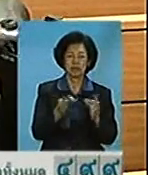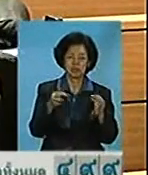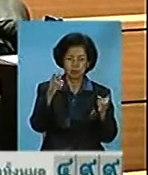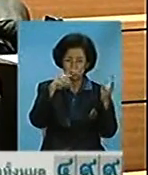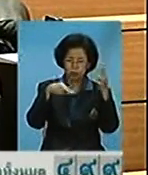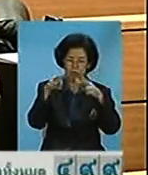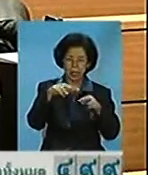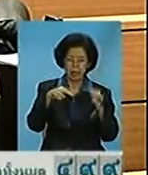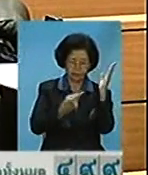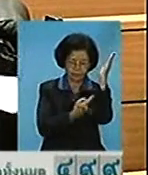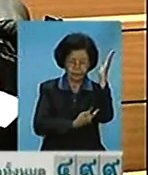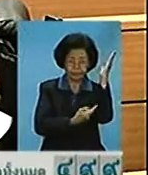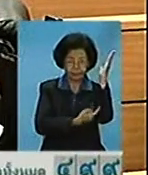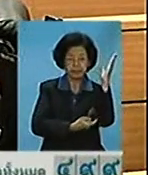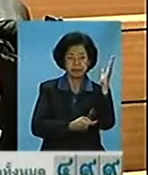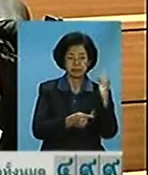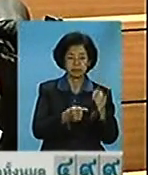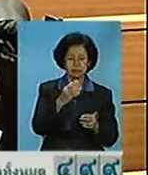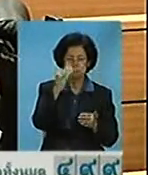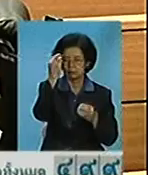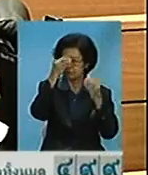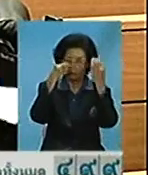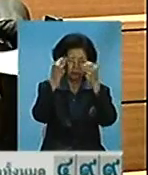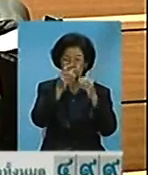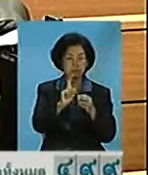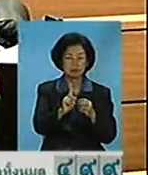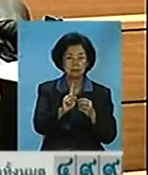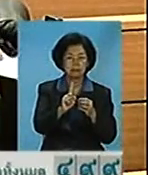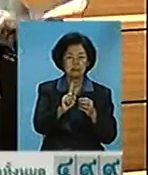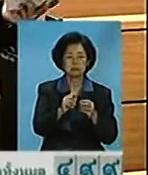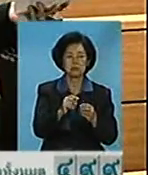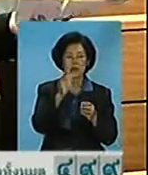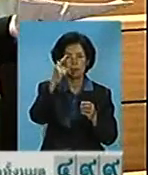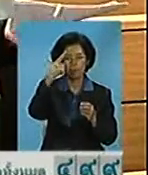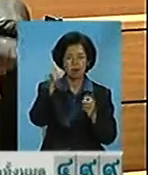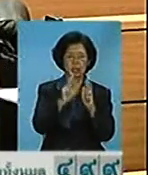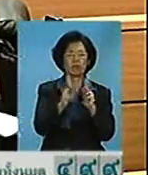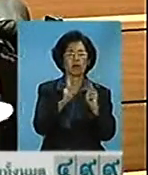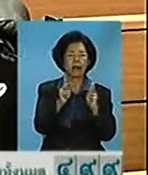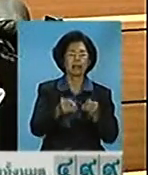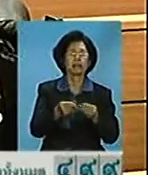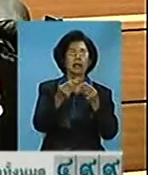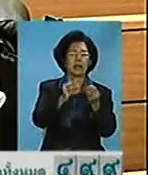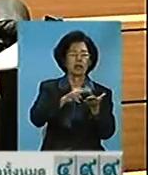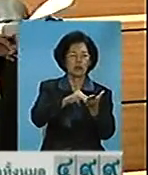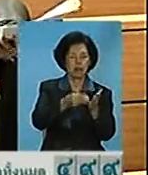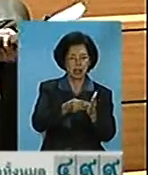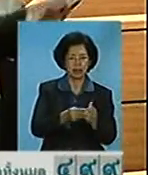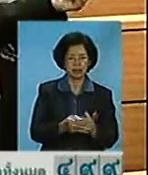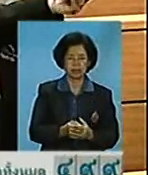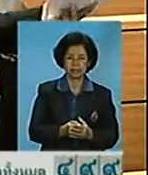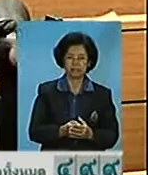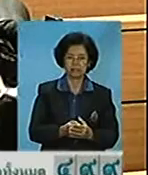ราอาจจะพูดงงนะครับท่านประธานเพราะว่ากรรมธิการให้ความหมายเองนะครับว่ายางพาราหมายถึงยาง